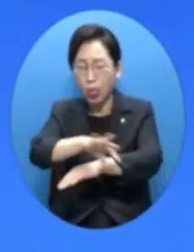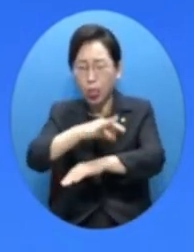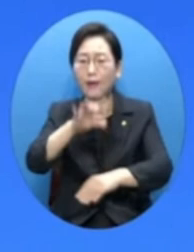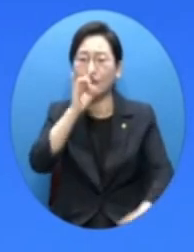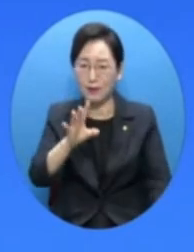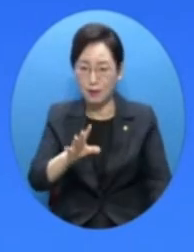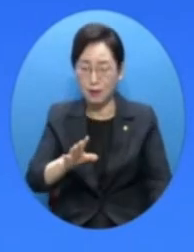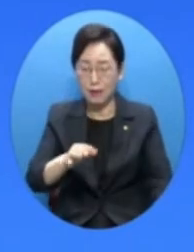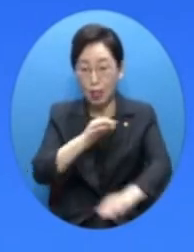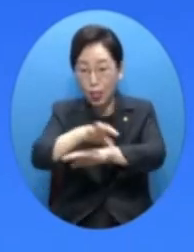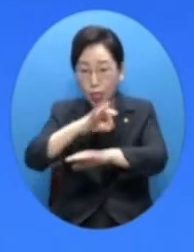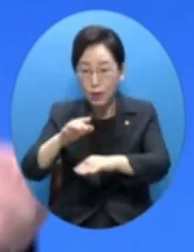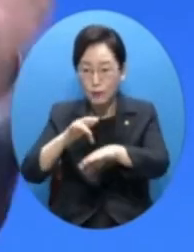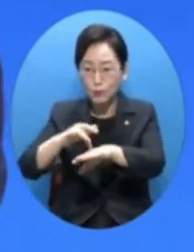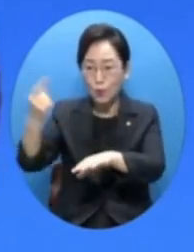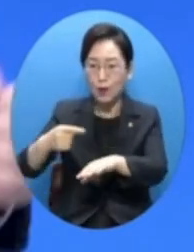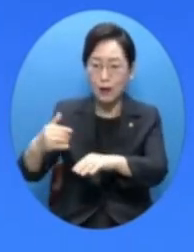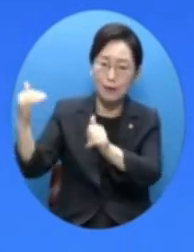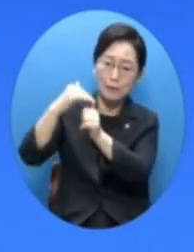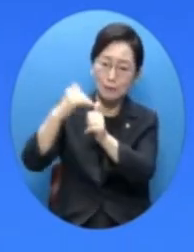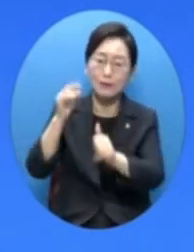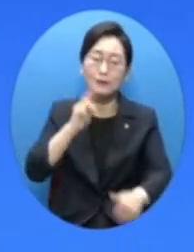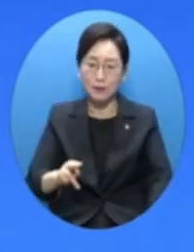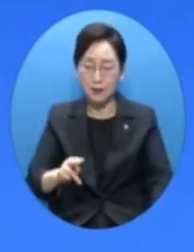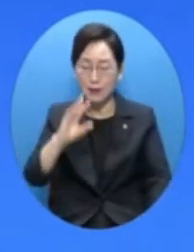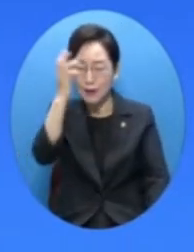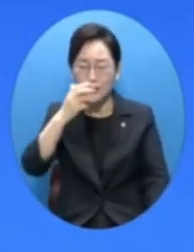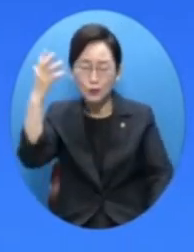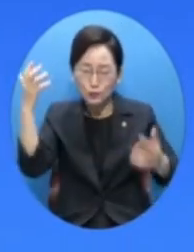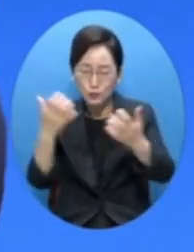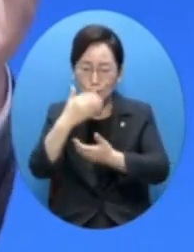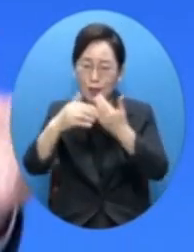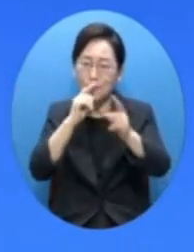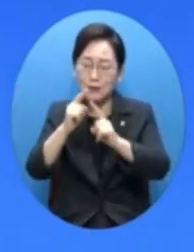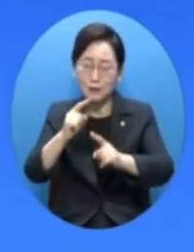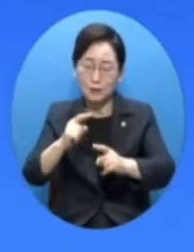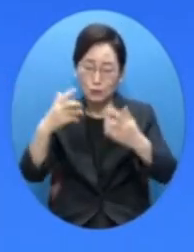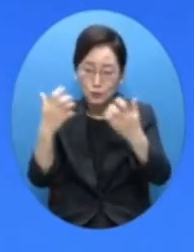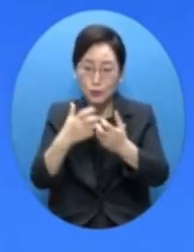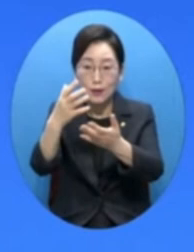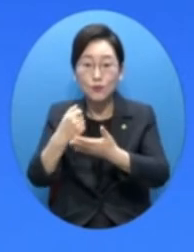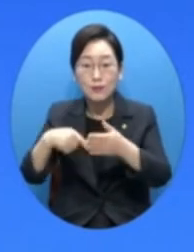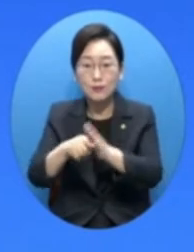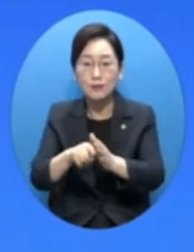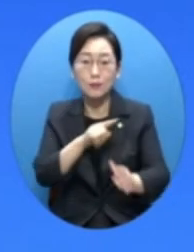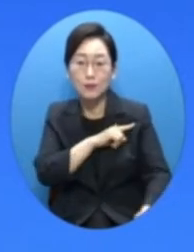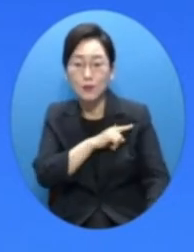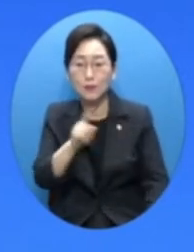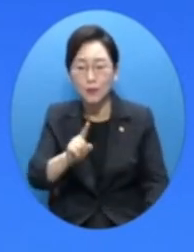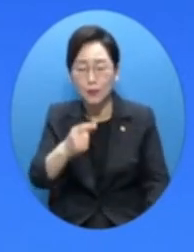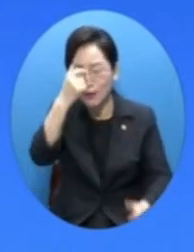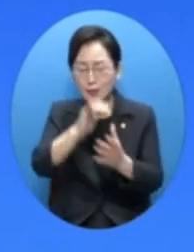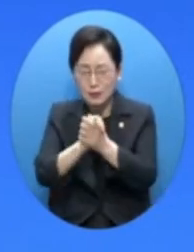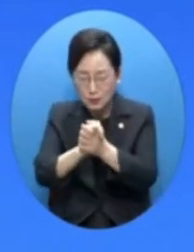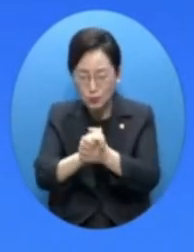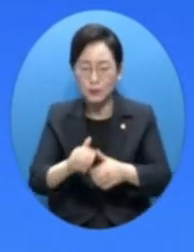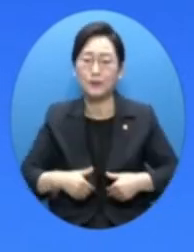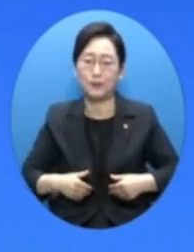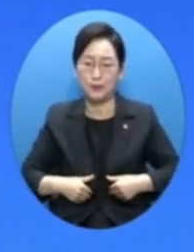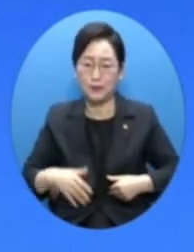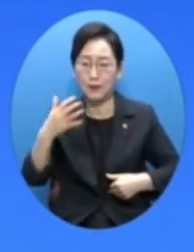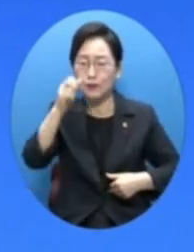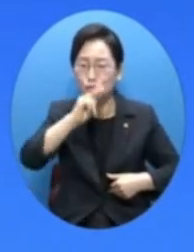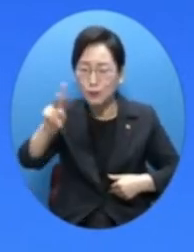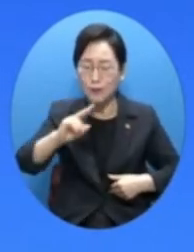공격해서 우리를 넘어뜨리는 것입니다. 우리가 성령으로 충만하고 말씀으로 충만하기 위해서는 반드시 우리가 기도대장이 되어야 합니다. 주여